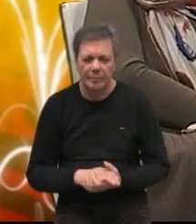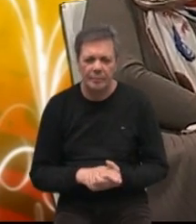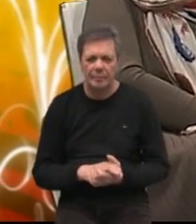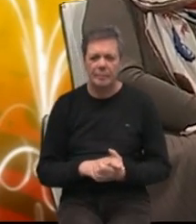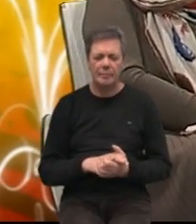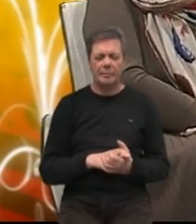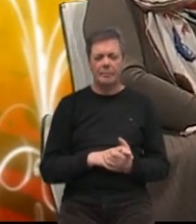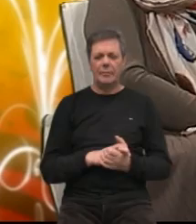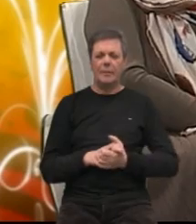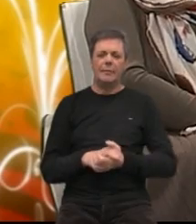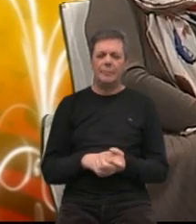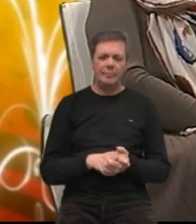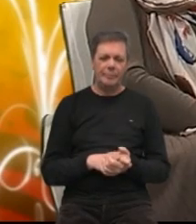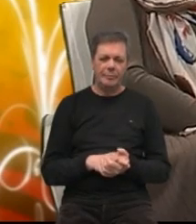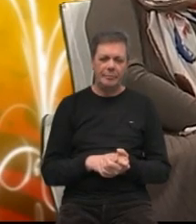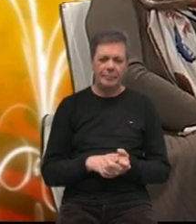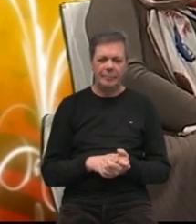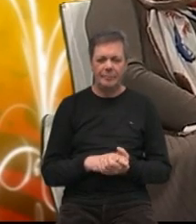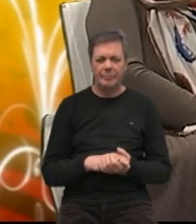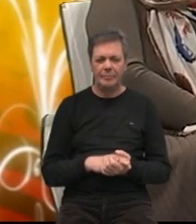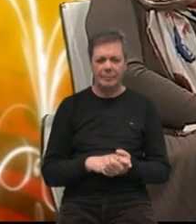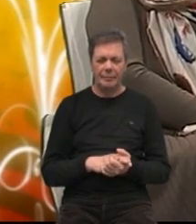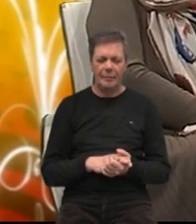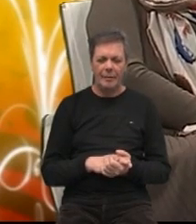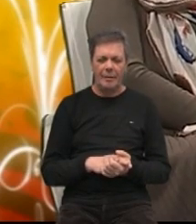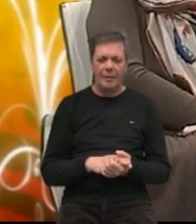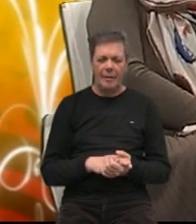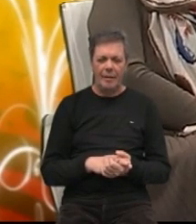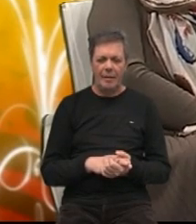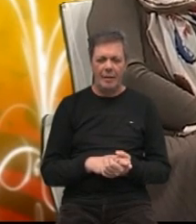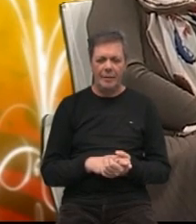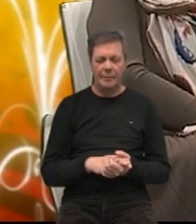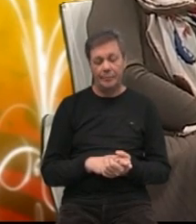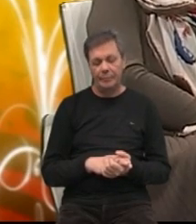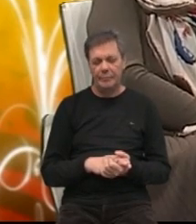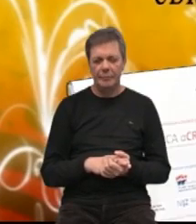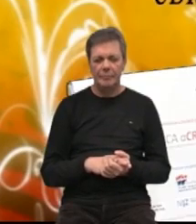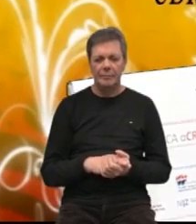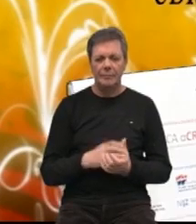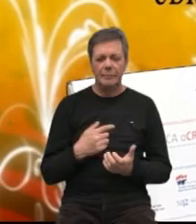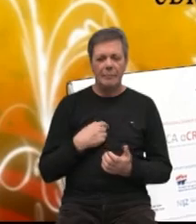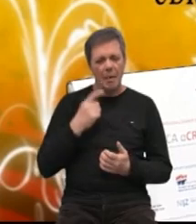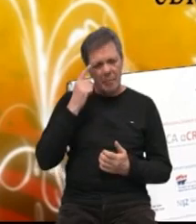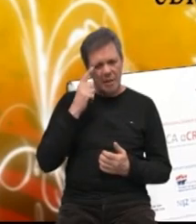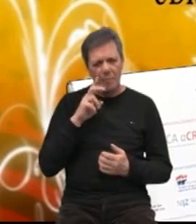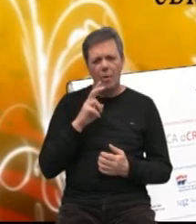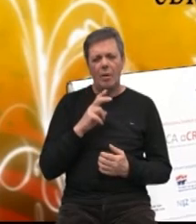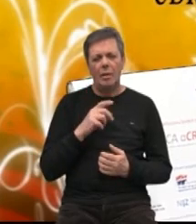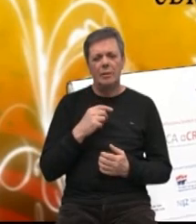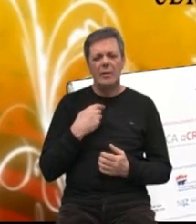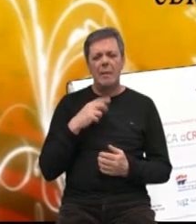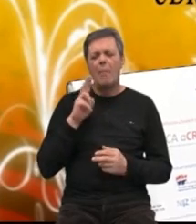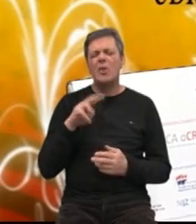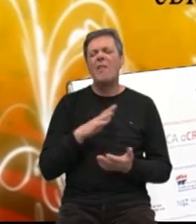kotizaciju. Džabe niko stare babe. Da, nažalost. Rekao je naš narod, ali mi to ne poštujemo. Mi mislimo da sve imamo,